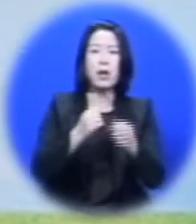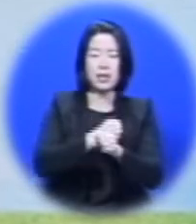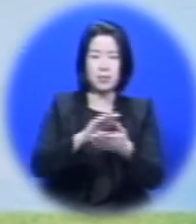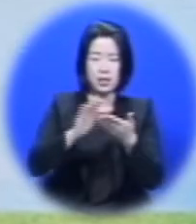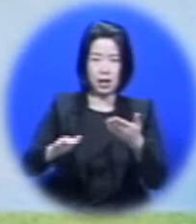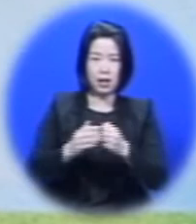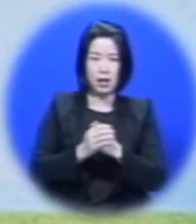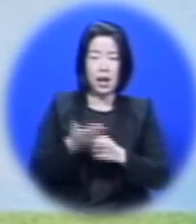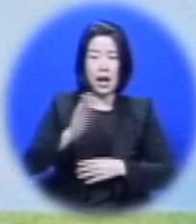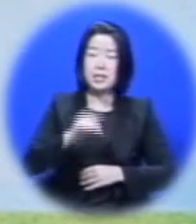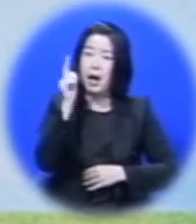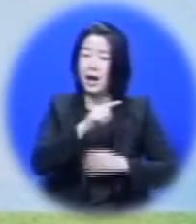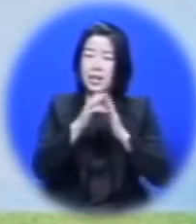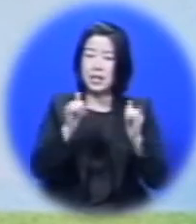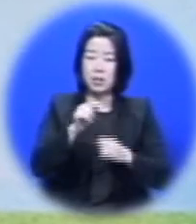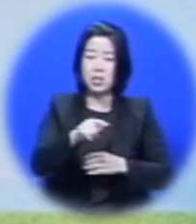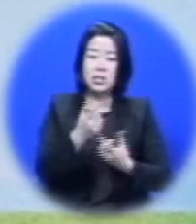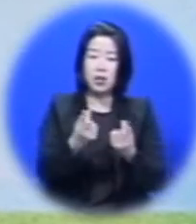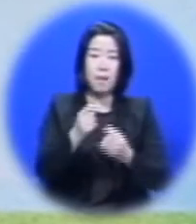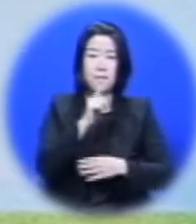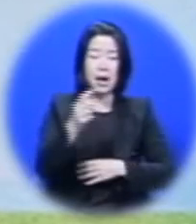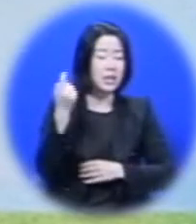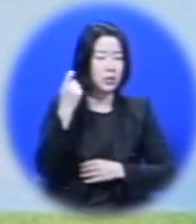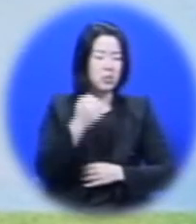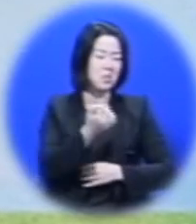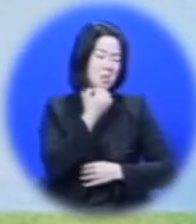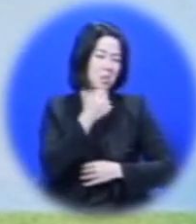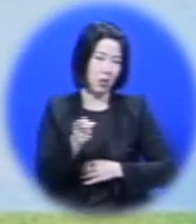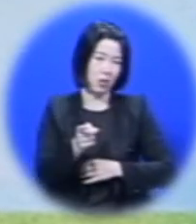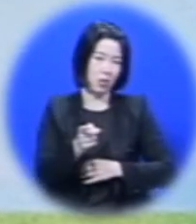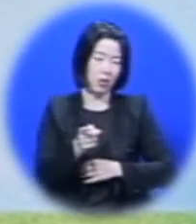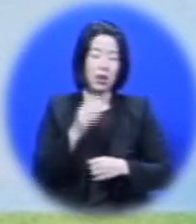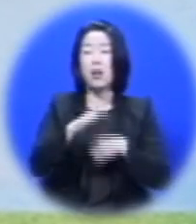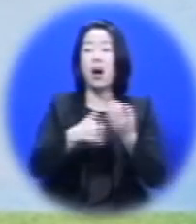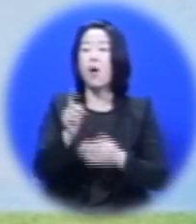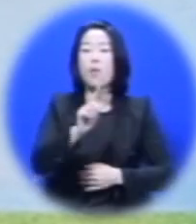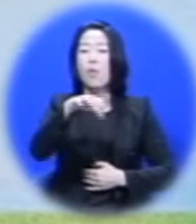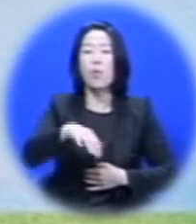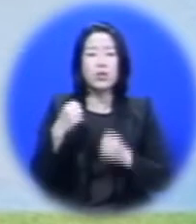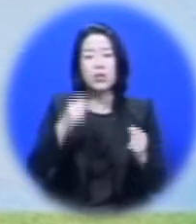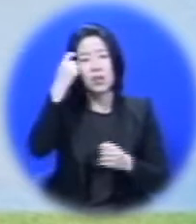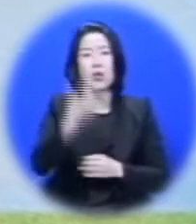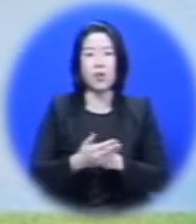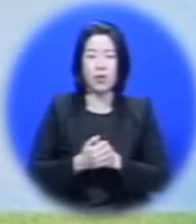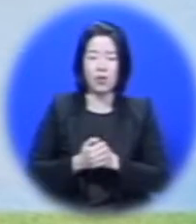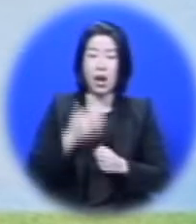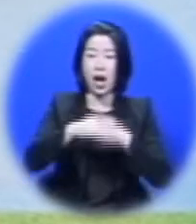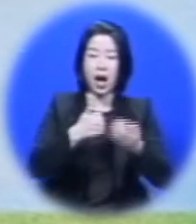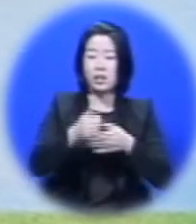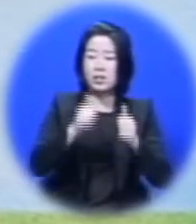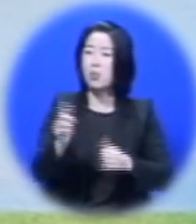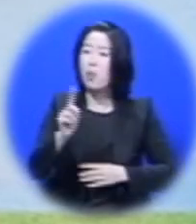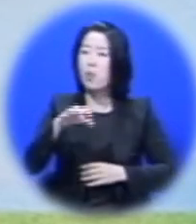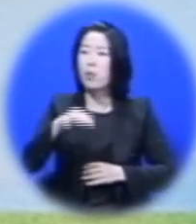악한 사람들은 이런 말을 들어도 우습기만 합니다. 하나님이 어디 계셔? 하나님의 심판이